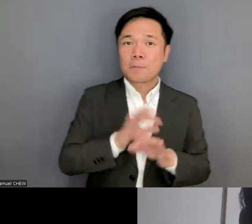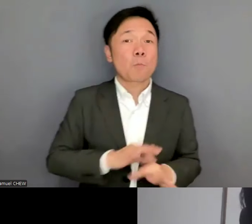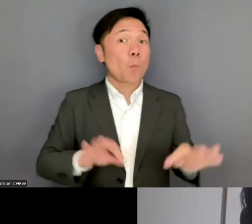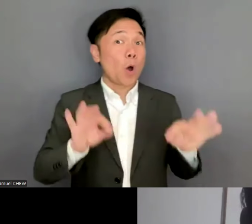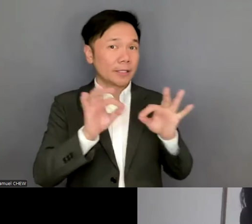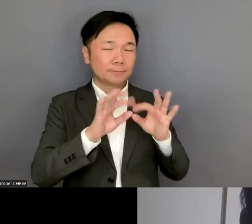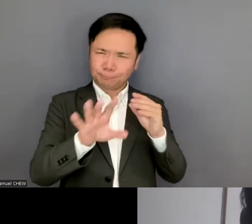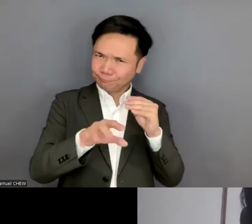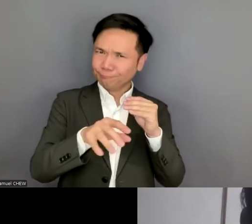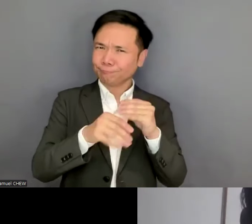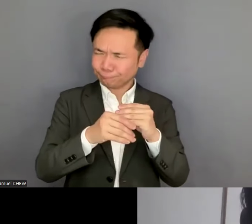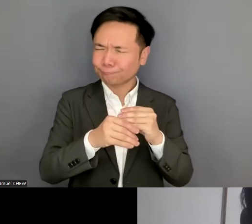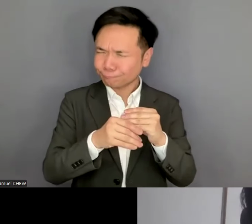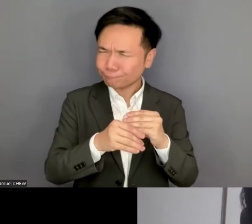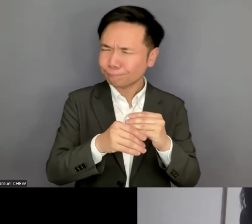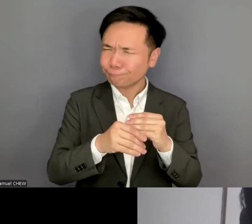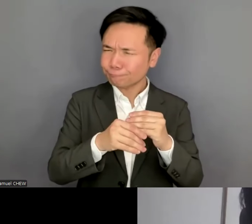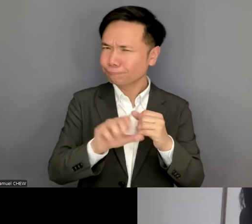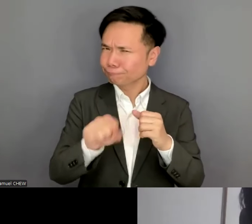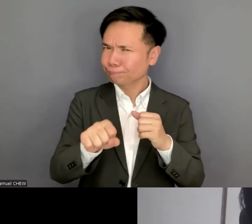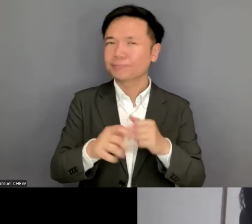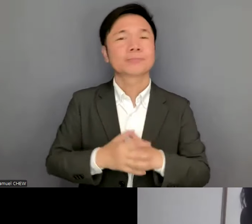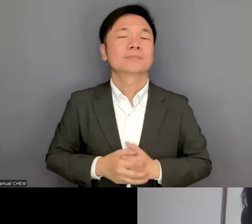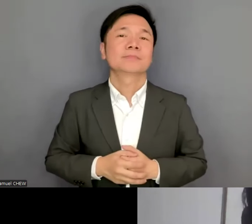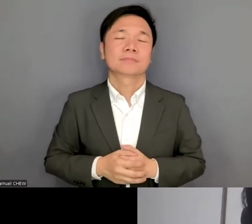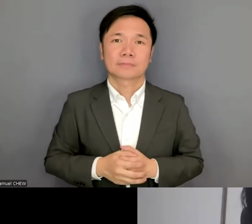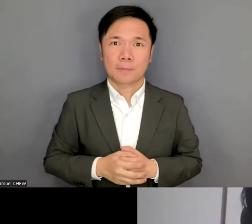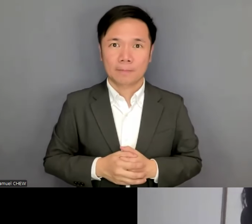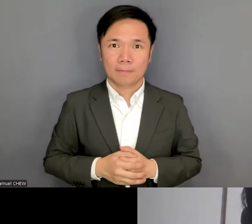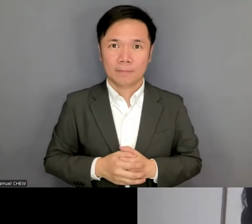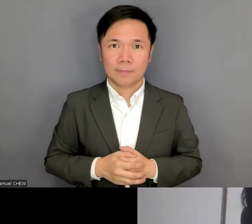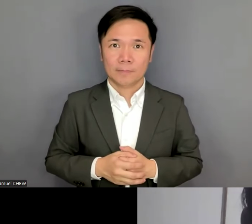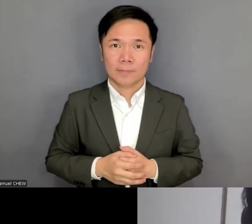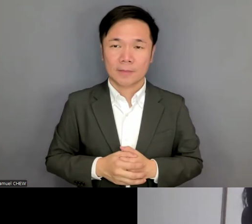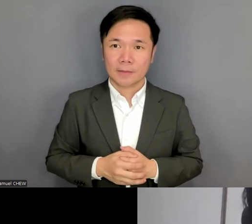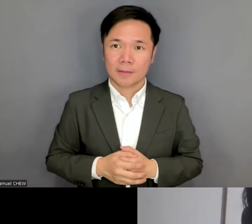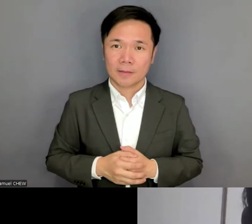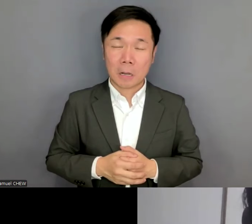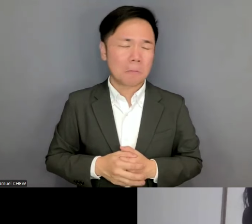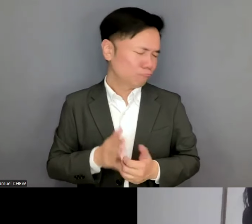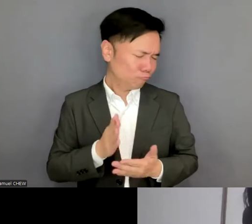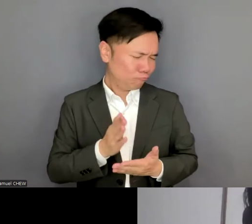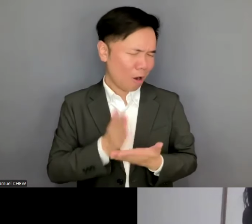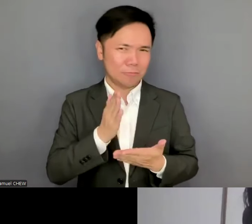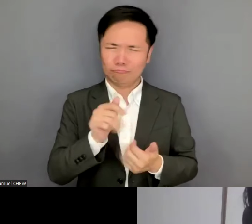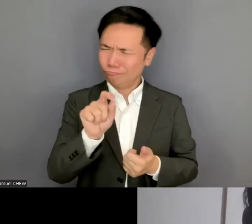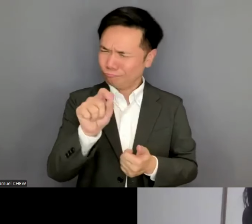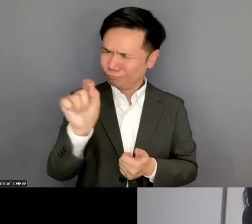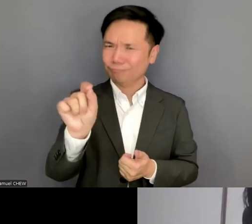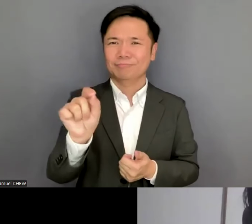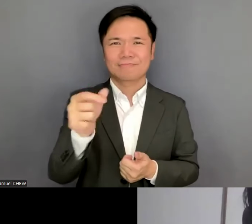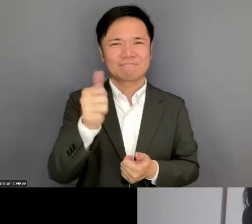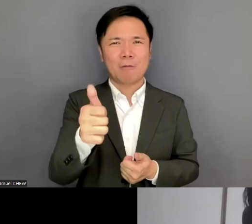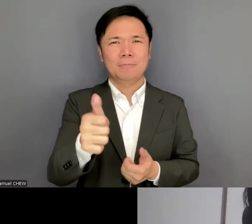all avait this. toute raison de You pouvoir être were fait. right Je to crois do les it. questions déjà été mises dans le